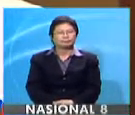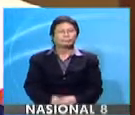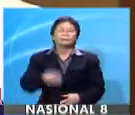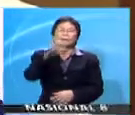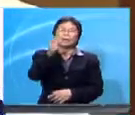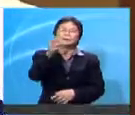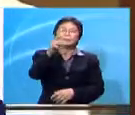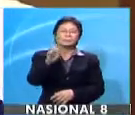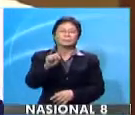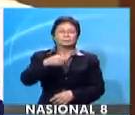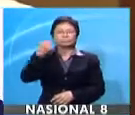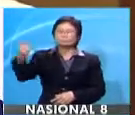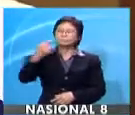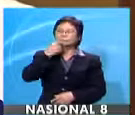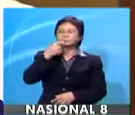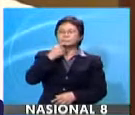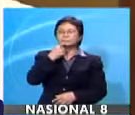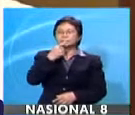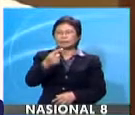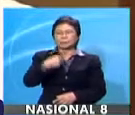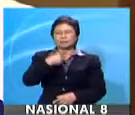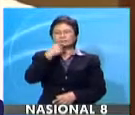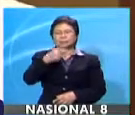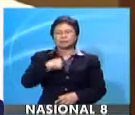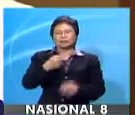ini saya bertanya kepada